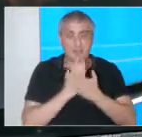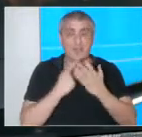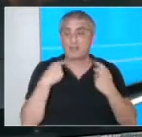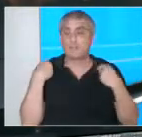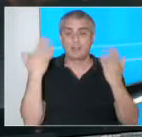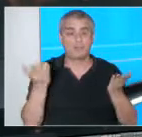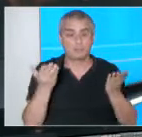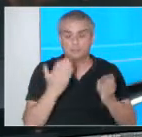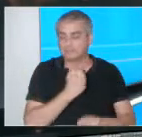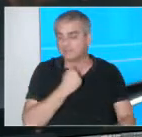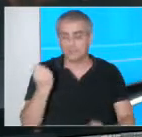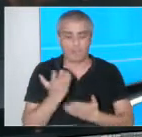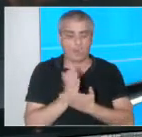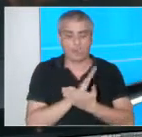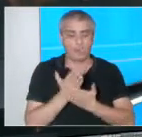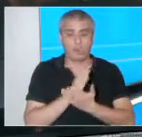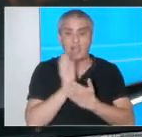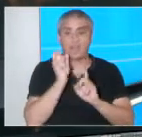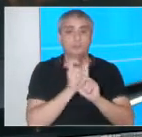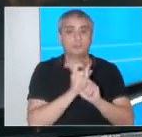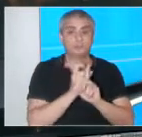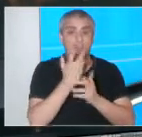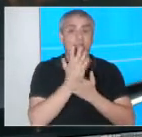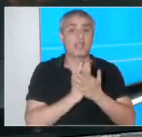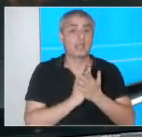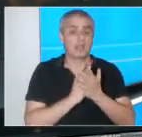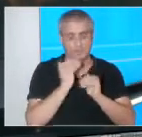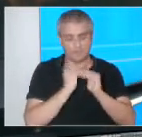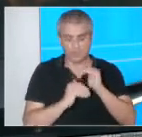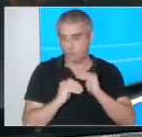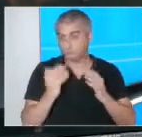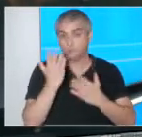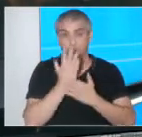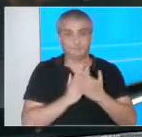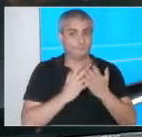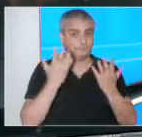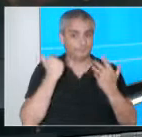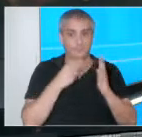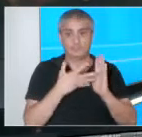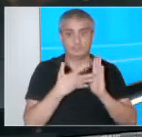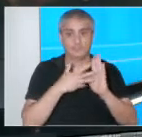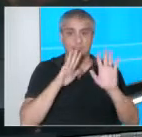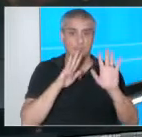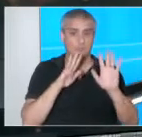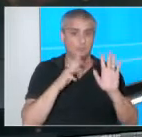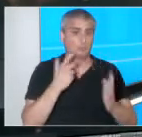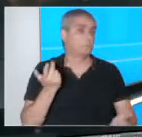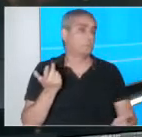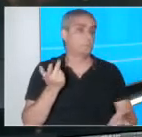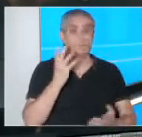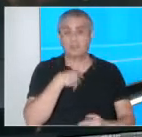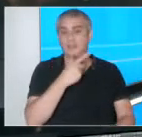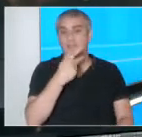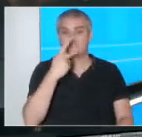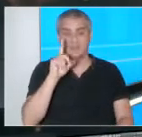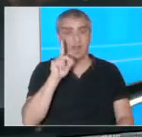מהפומביים, ימינה מתנדנת על אחוז החסימה, וחלק מהם למטה. בכולם יש שישה, שבעה, היה גם סקר של תשעה מנדטים. אני ראיתי, קודם כל אצל